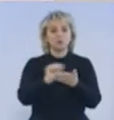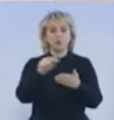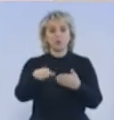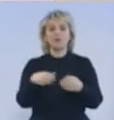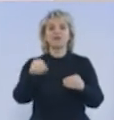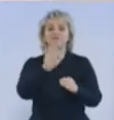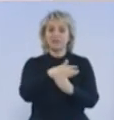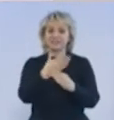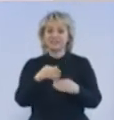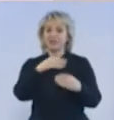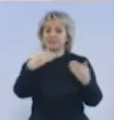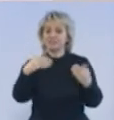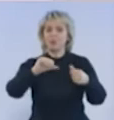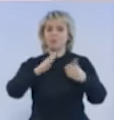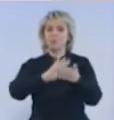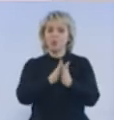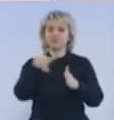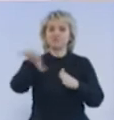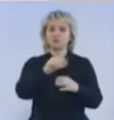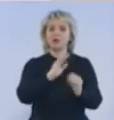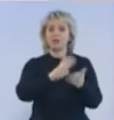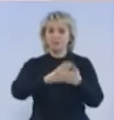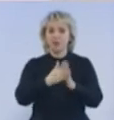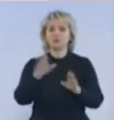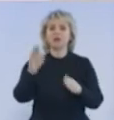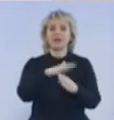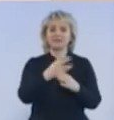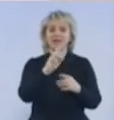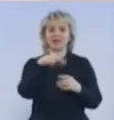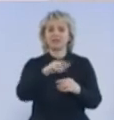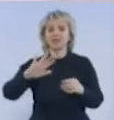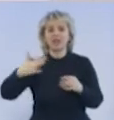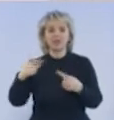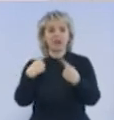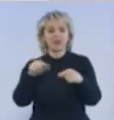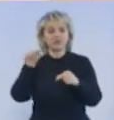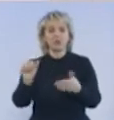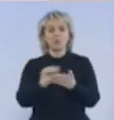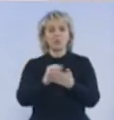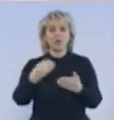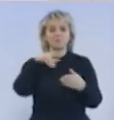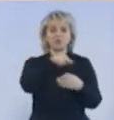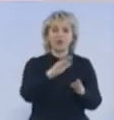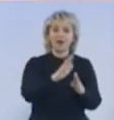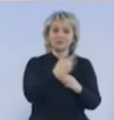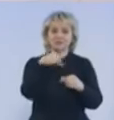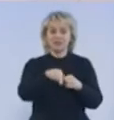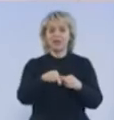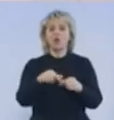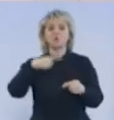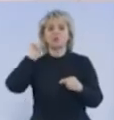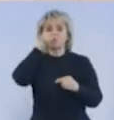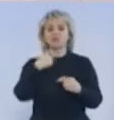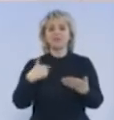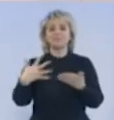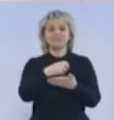ее фасовали по типам плотности, все как положено, то есть картон отдельно, глянец отдельно, бумага, пища отдельно. В прошлом году